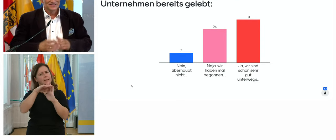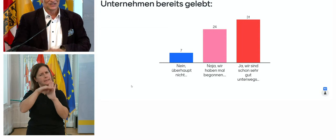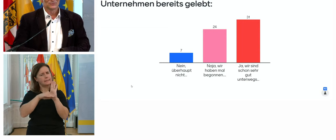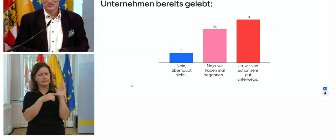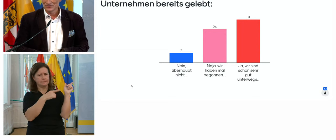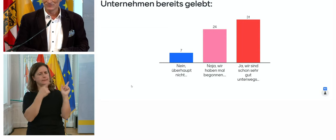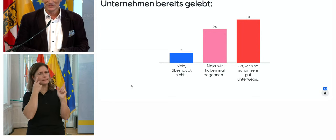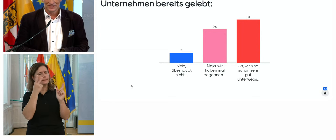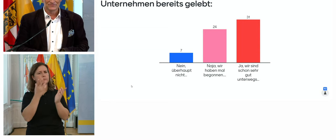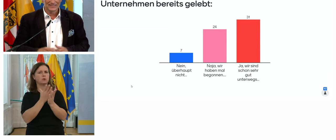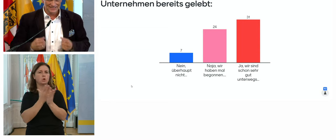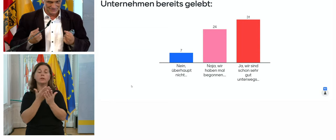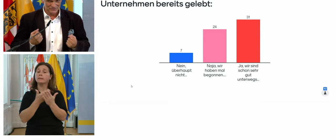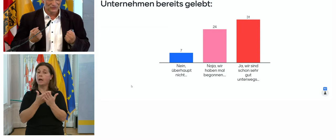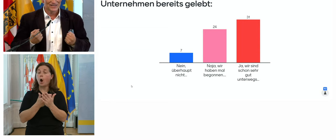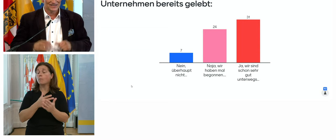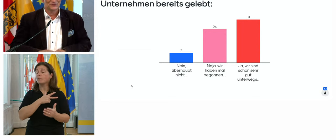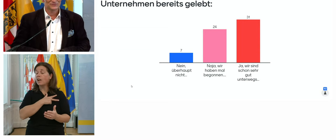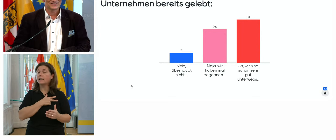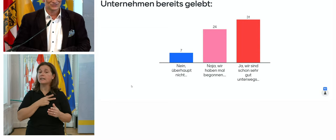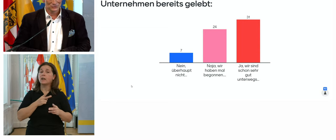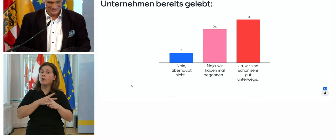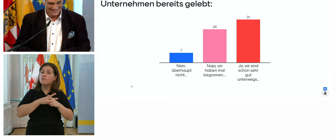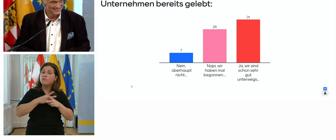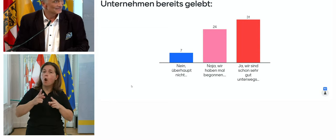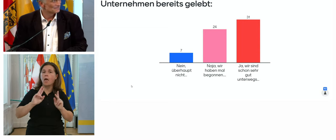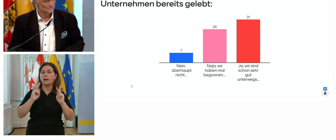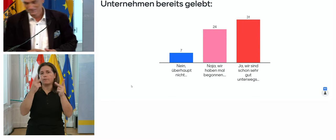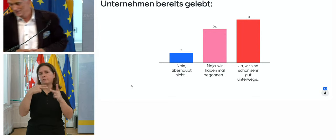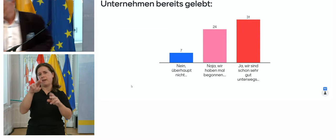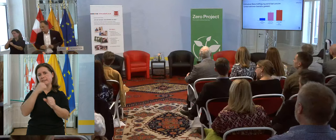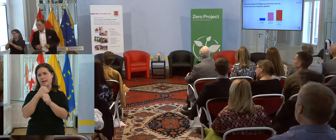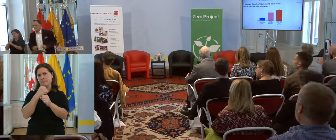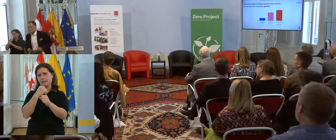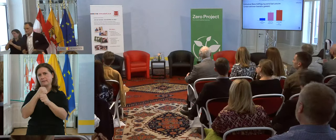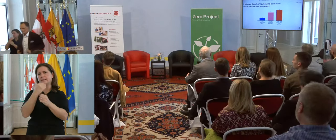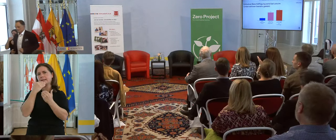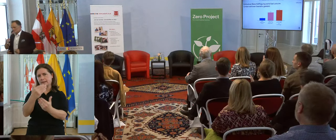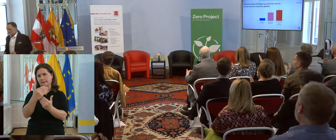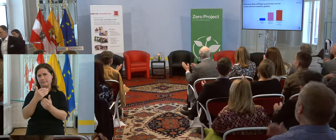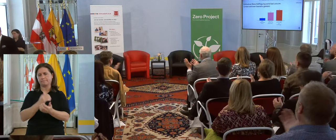deswegen, glaube ich, sollten wir da wirklich mit voller Kraft weiter tun. Danke.